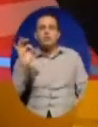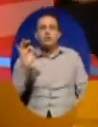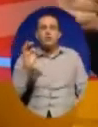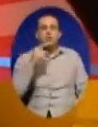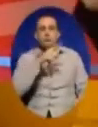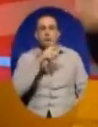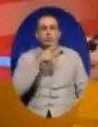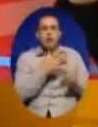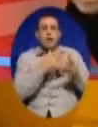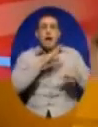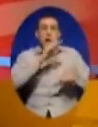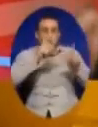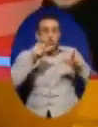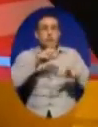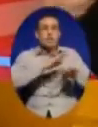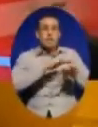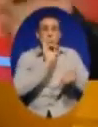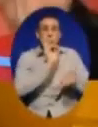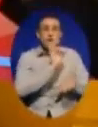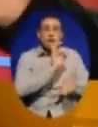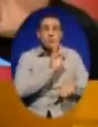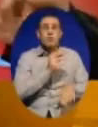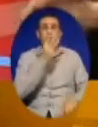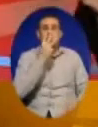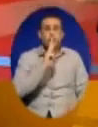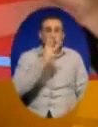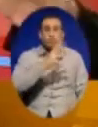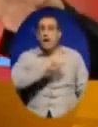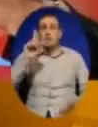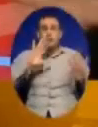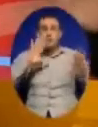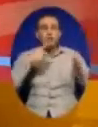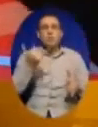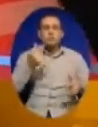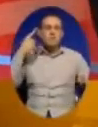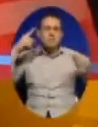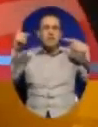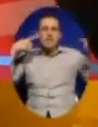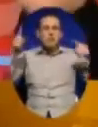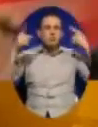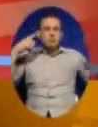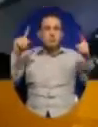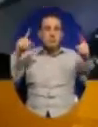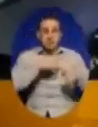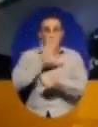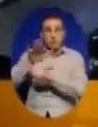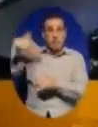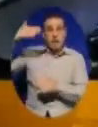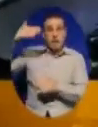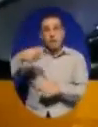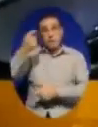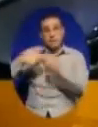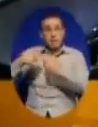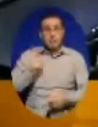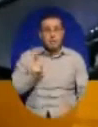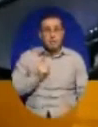נגמר של אנשים שכל התפקיד שלהם בצבא בין 3 ל-10 שנים זה להיות יצירתיים ולהמציא דברים תורפים? אנחנו עבדנו על בסיס